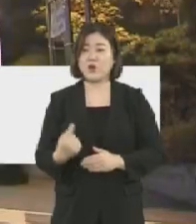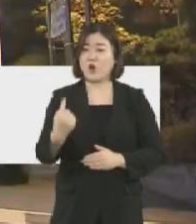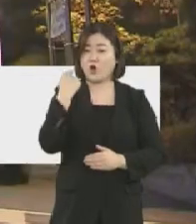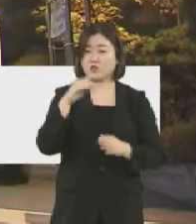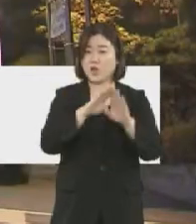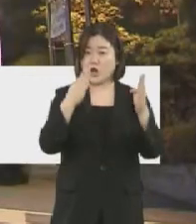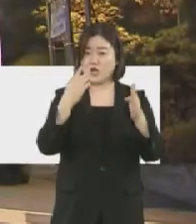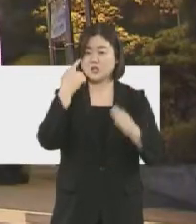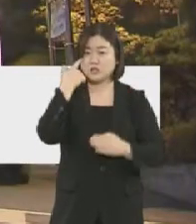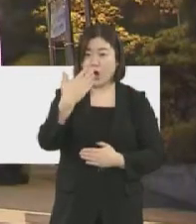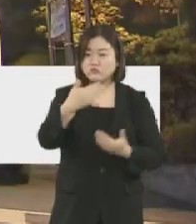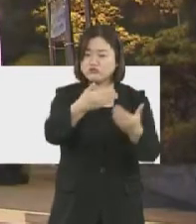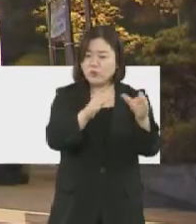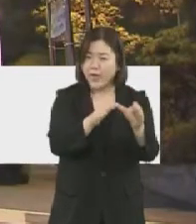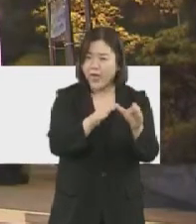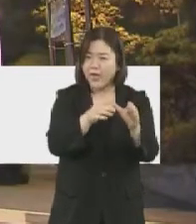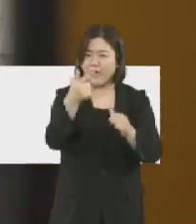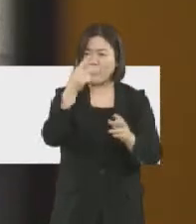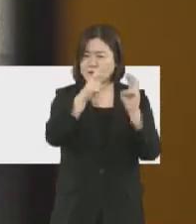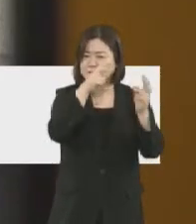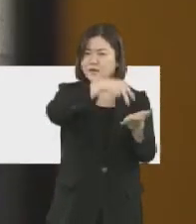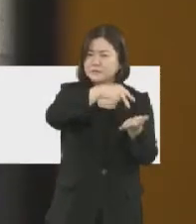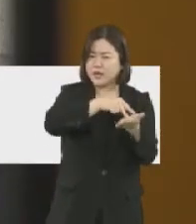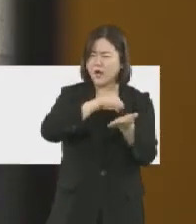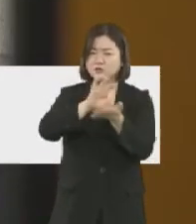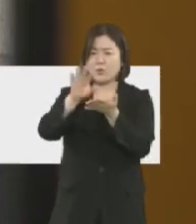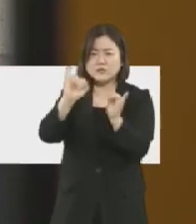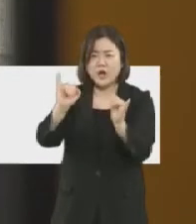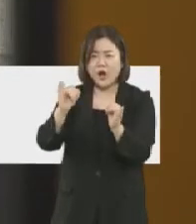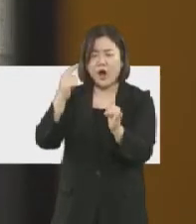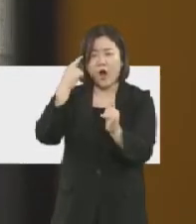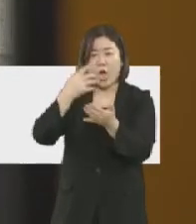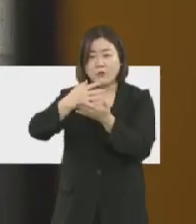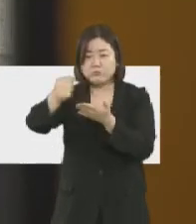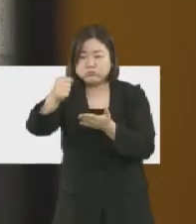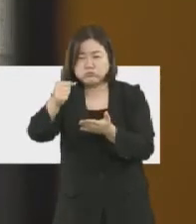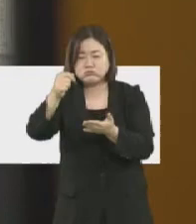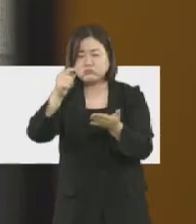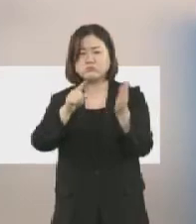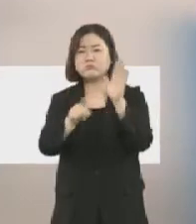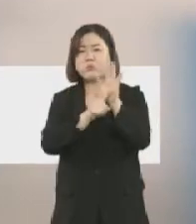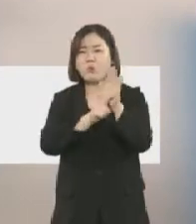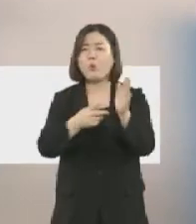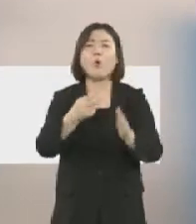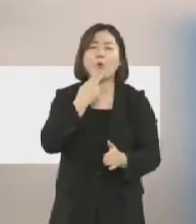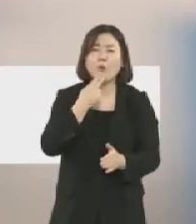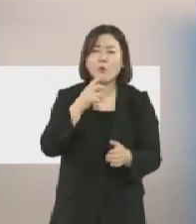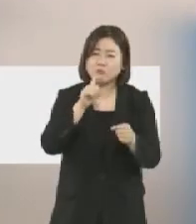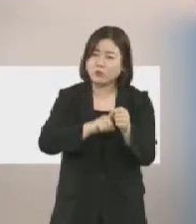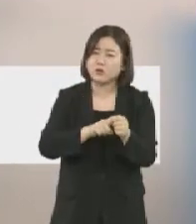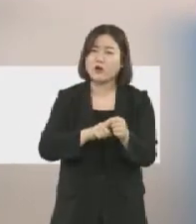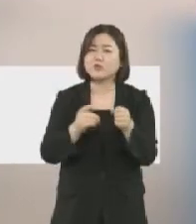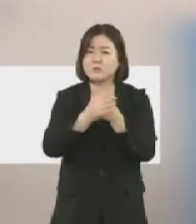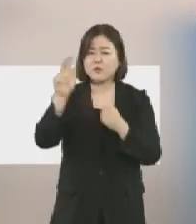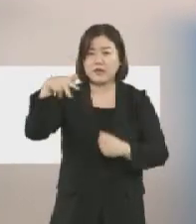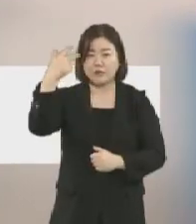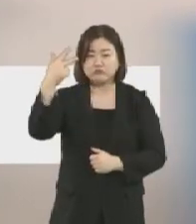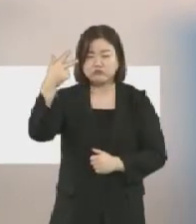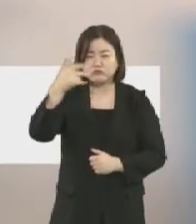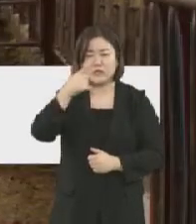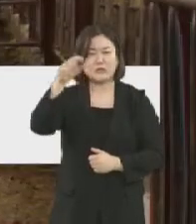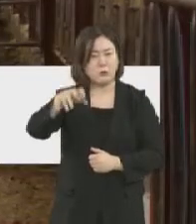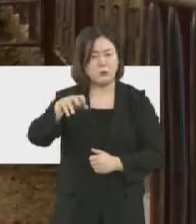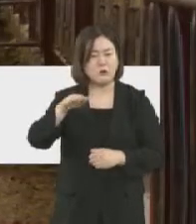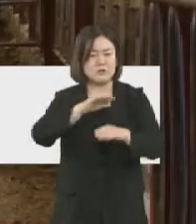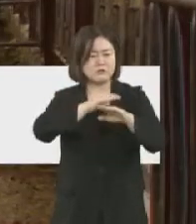어제 열린 청문회에서 남양유업 측은 소비자를 현혹하여 한 광고 의도는 없었다고 소명 했으며 세종시 난 다음주 쯤